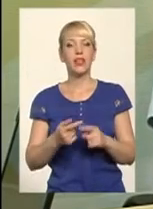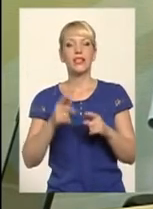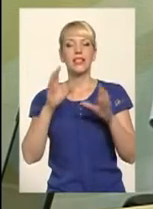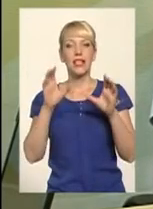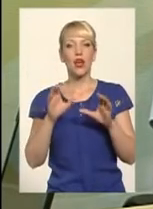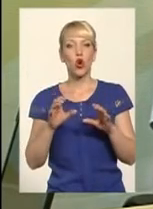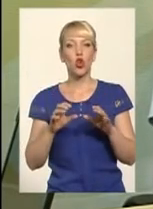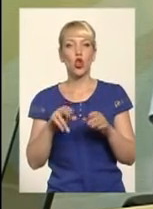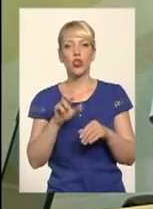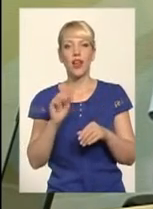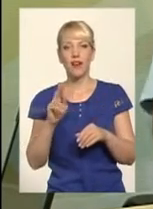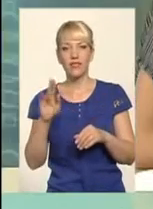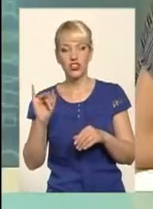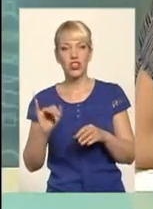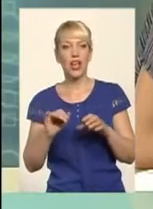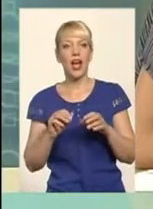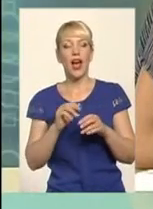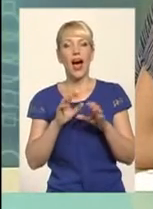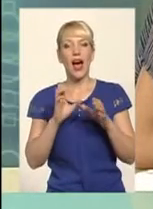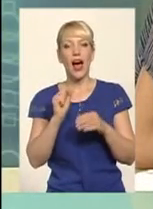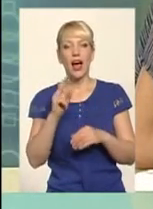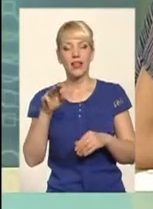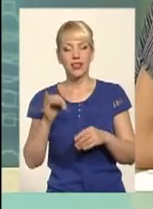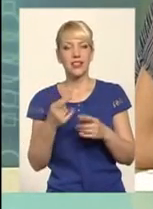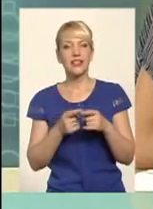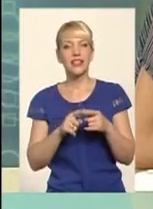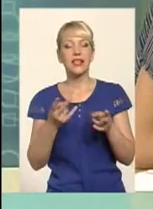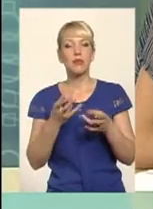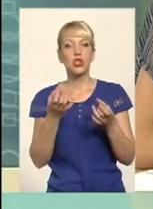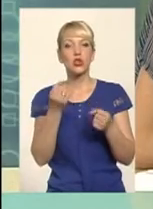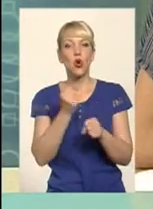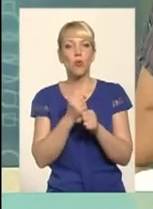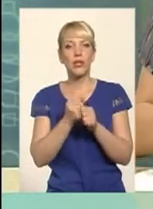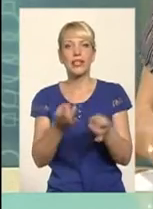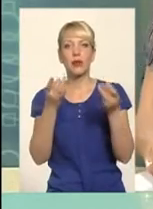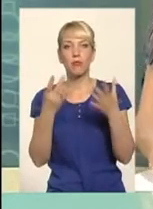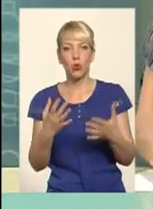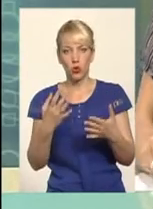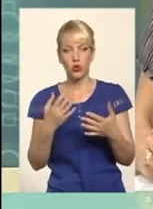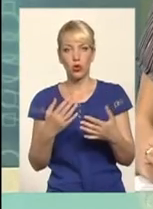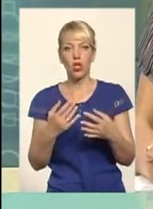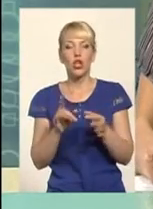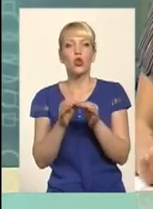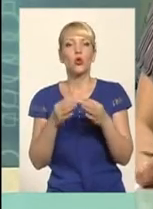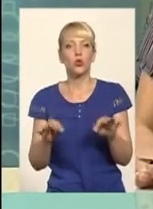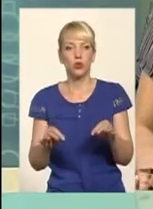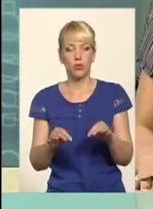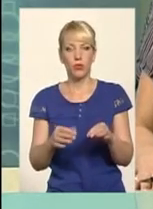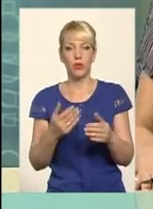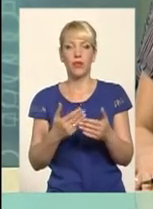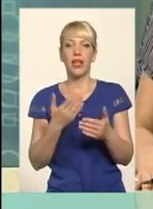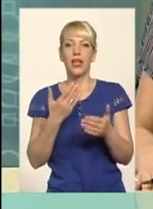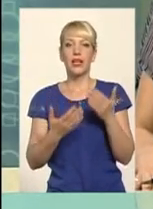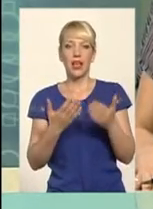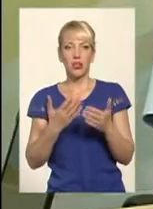Тобто це має бути... Зробити це просто і доступно. Тому що якщо це стоїло б там 500 чи 1000 гривень, всі це робили. Коли